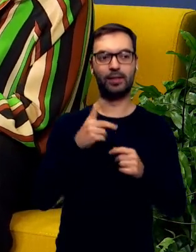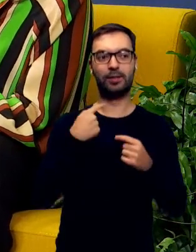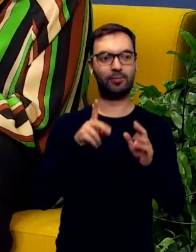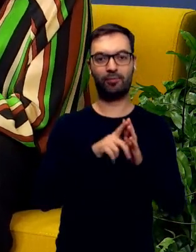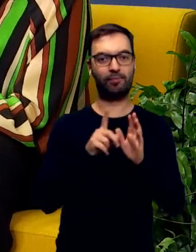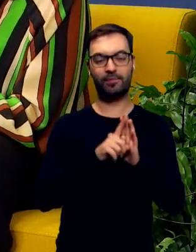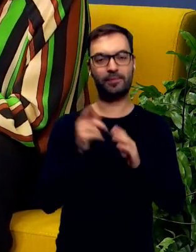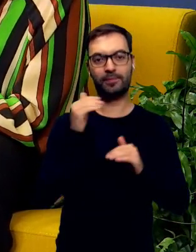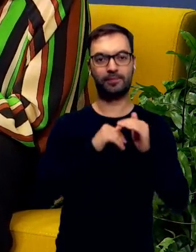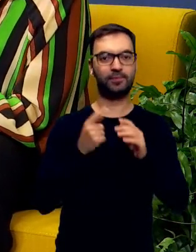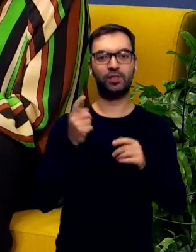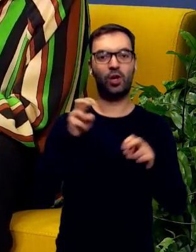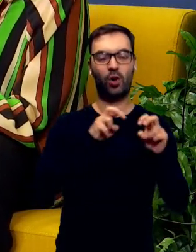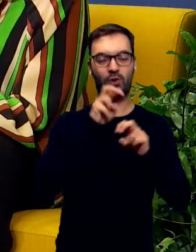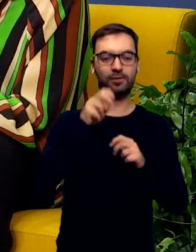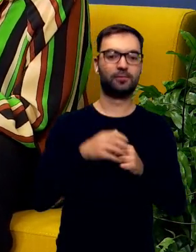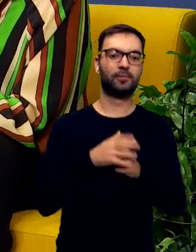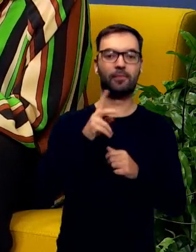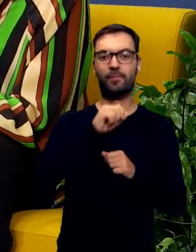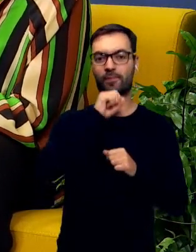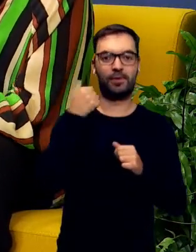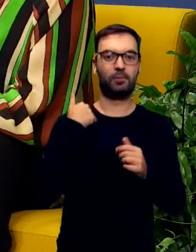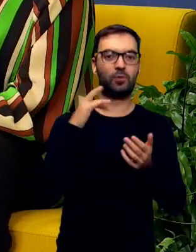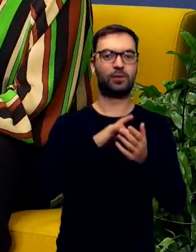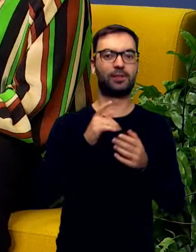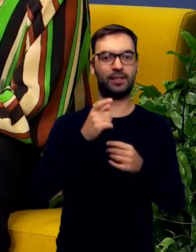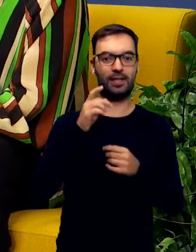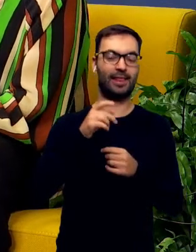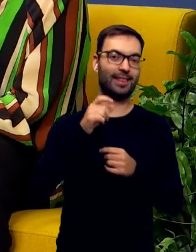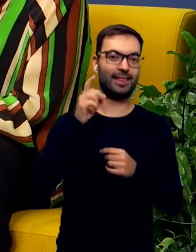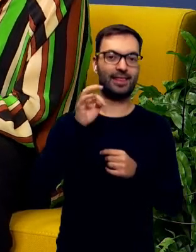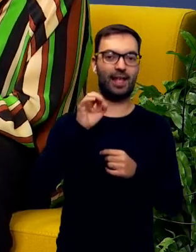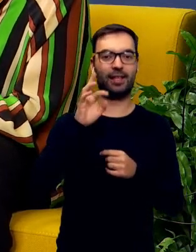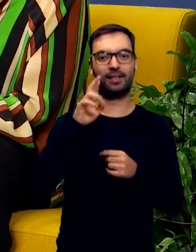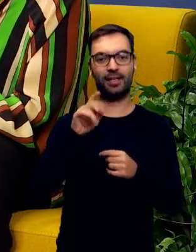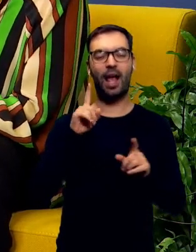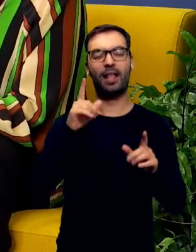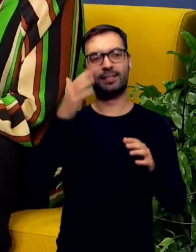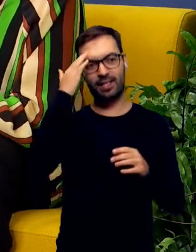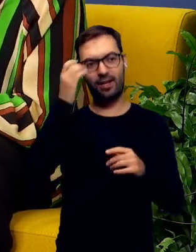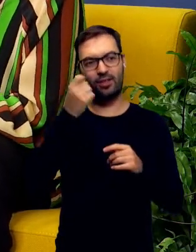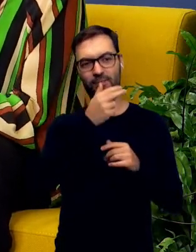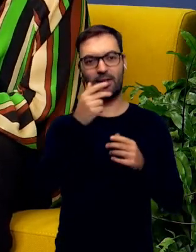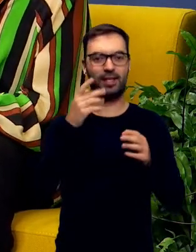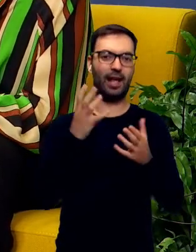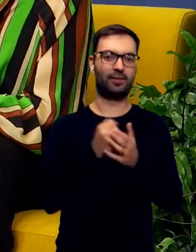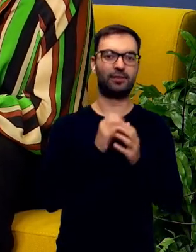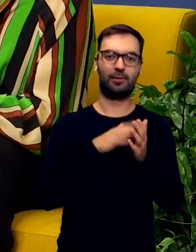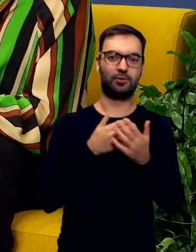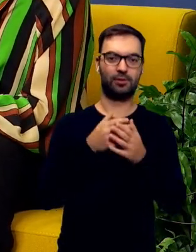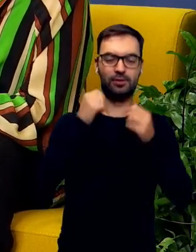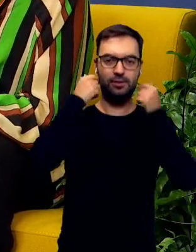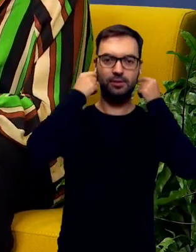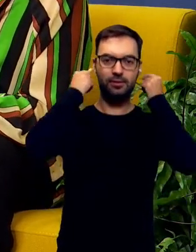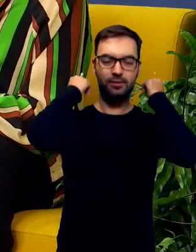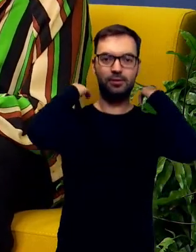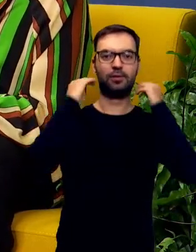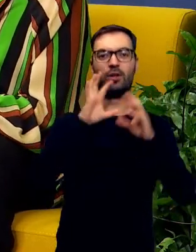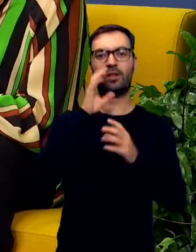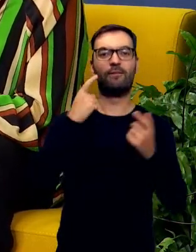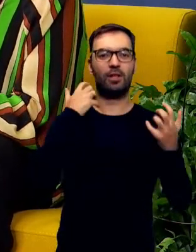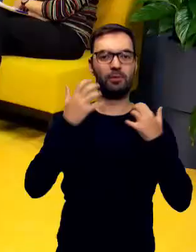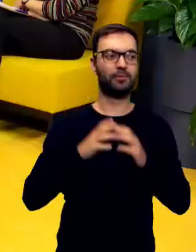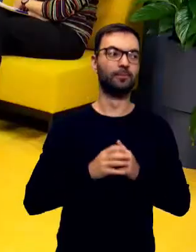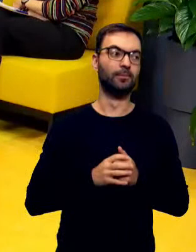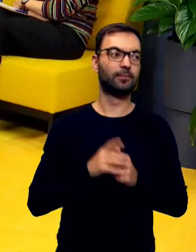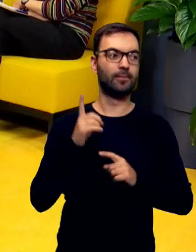chodzą po górach, którzy być może nigdy nie byli w Tatrach, ale coś o ratownikach wiedzą, ponieważ, no nie wiem, no właśnie oglądają chociażby wiadomości, czy słuchają